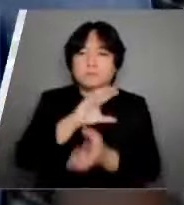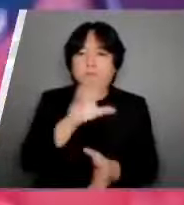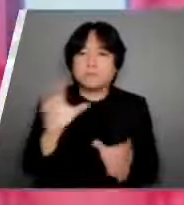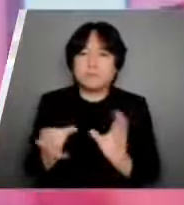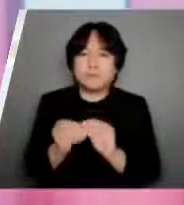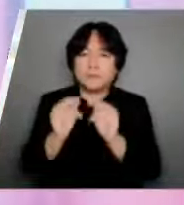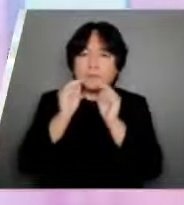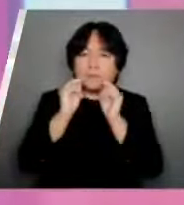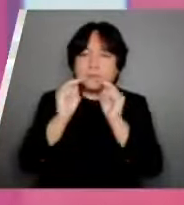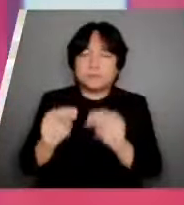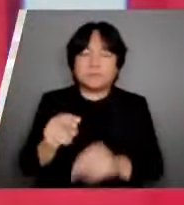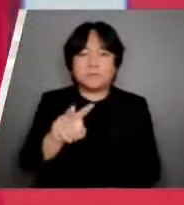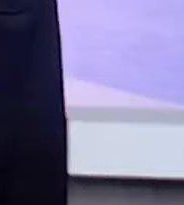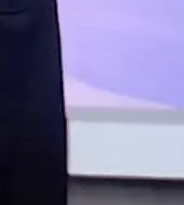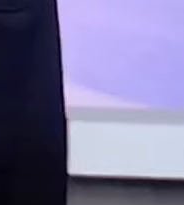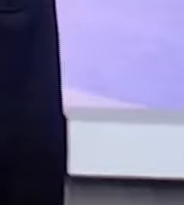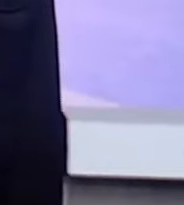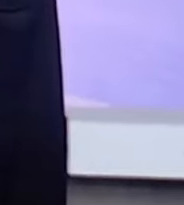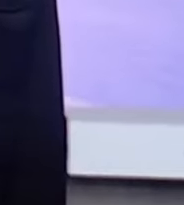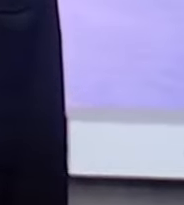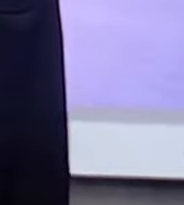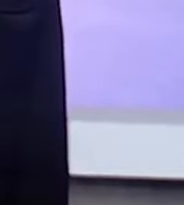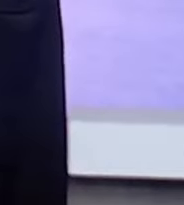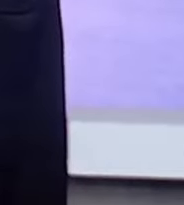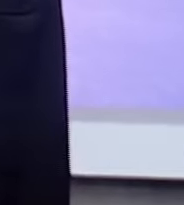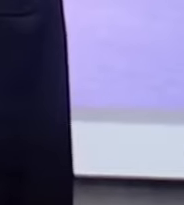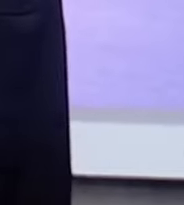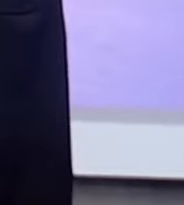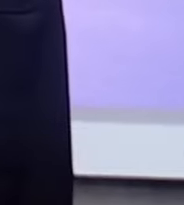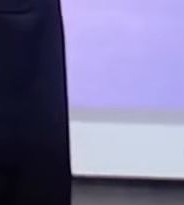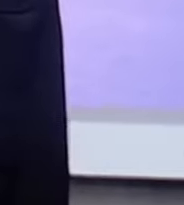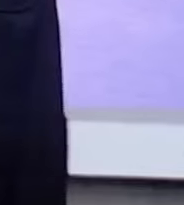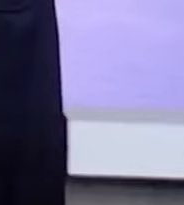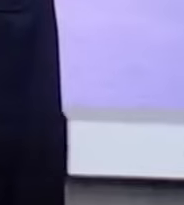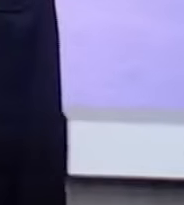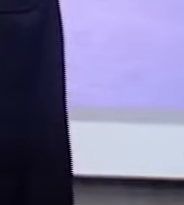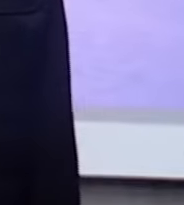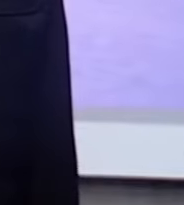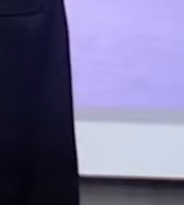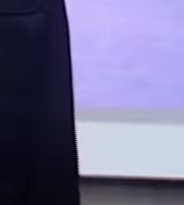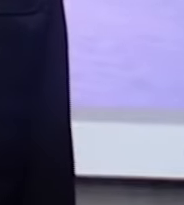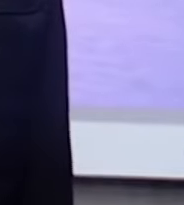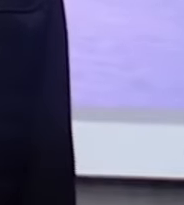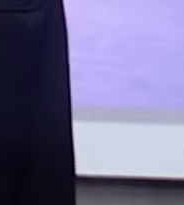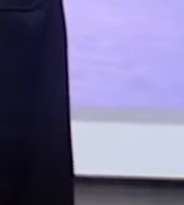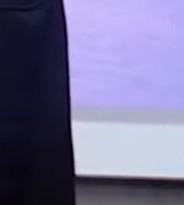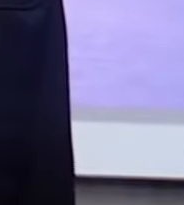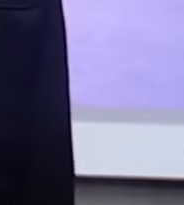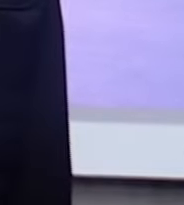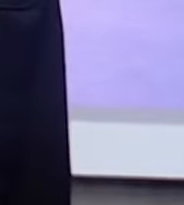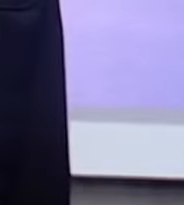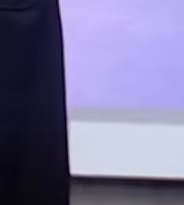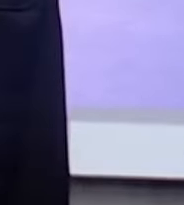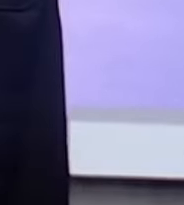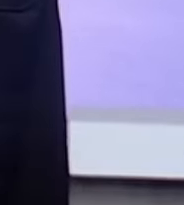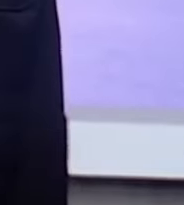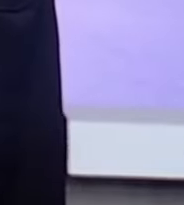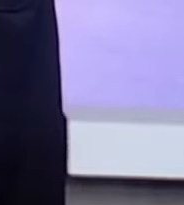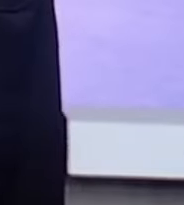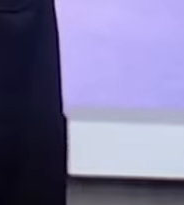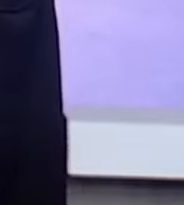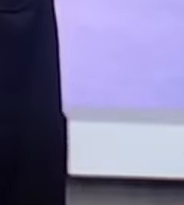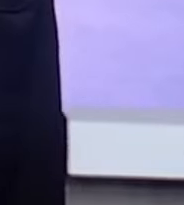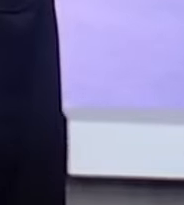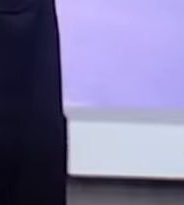ang inyong saksi. Mga kapuso, sama-sama tayong maging saksi. Mag-subscribe sa GMA Integrated News